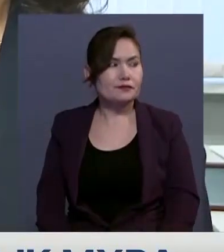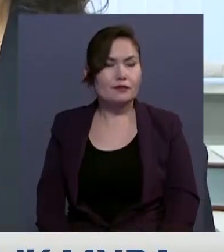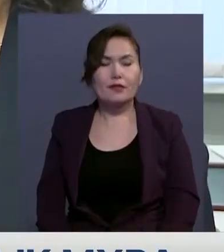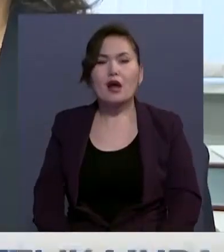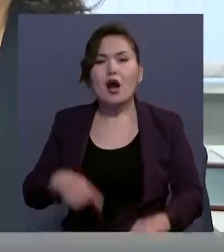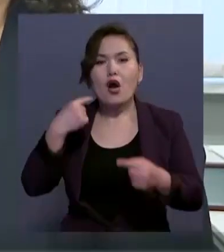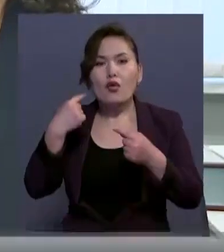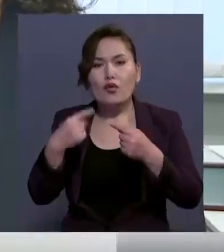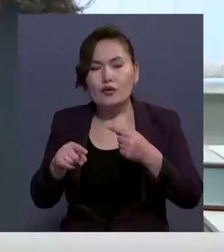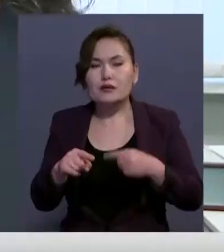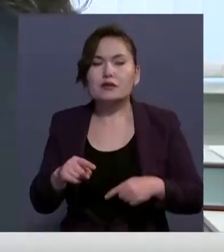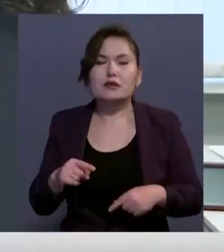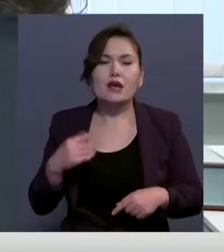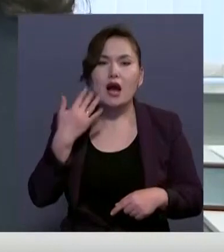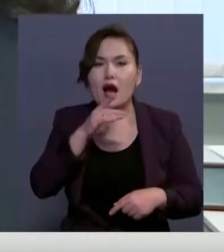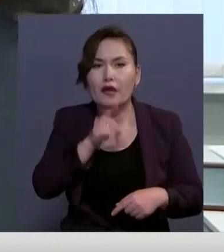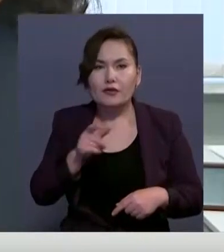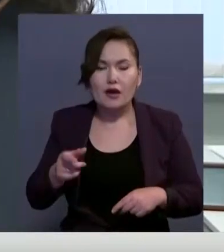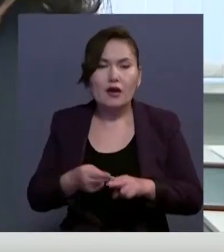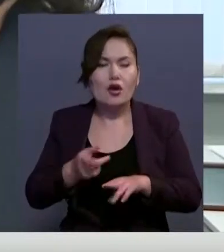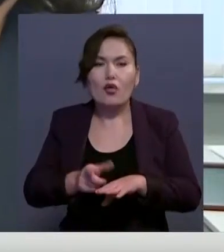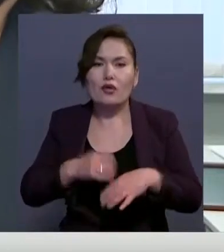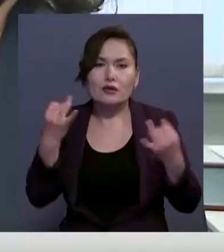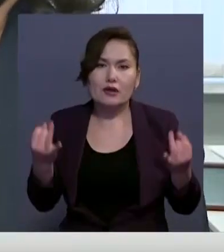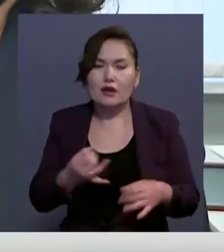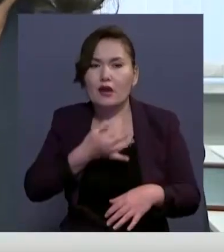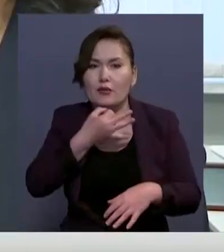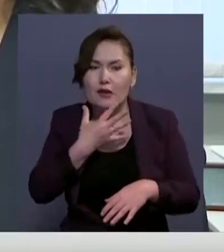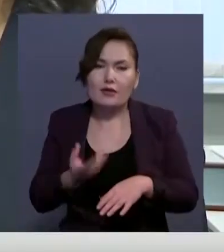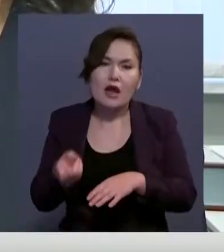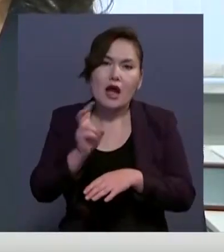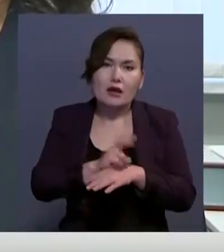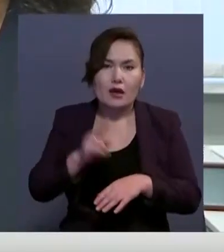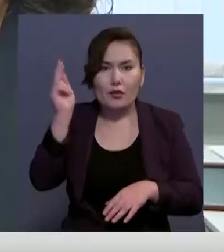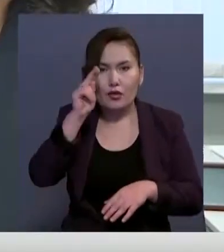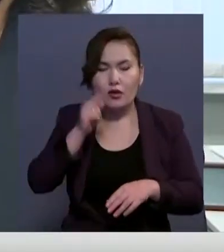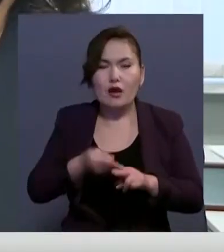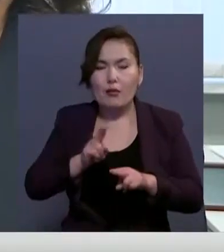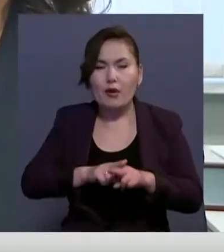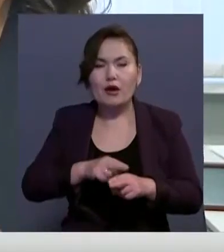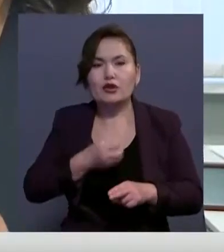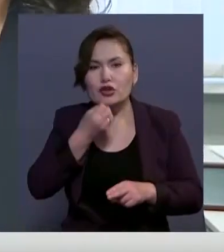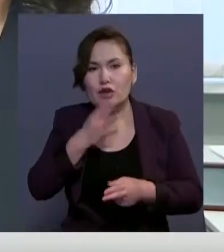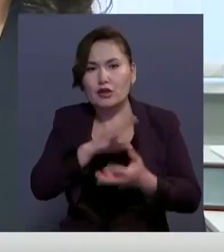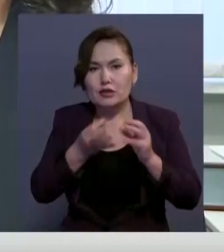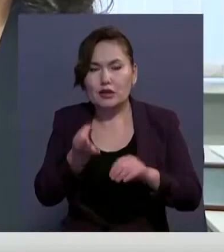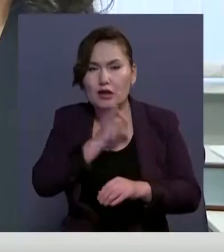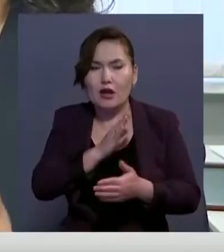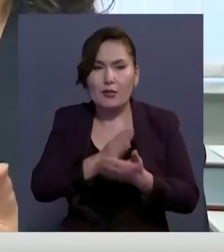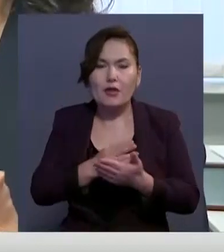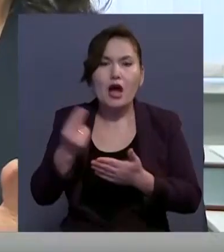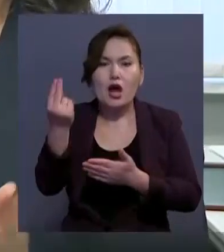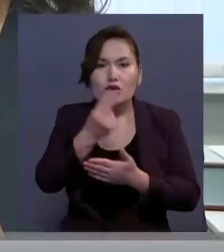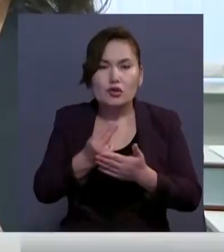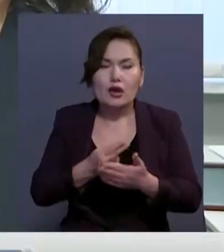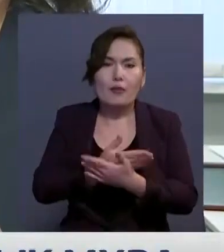Өзге ұлт өкілдері мұнда тегін болған соң емес, қызықты болған соң, жанына жақын болған соң келеді. Соның арқасында жақсы нәтижелер бар. Суреттерді